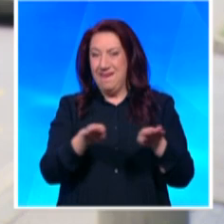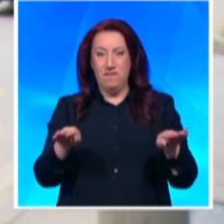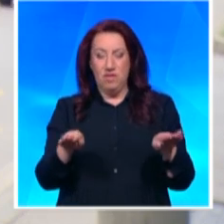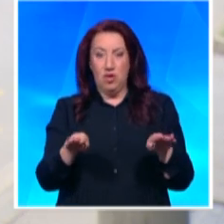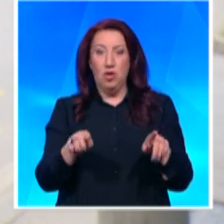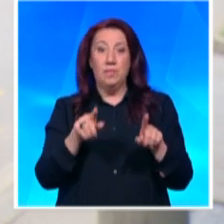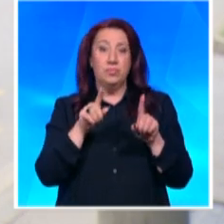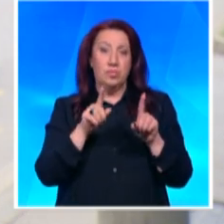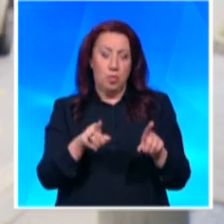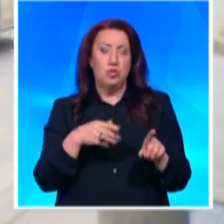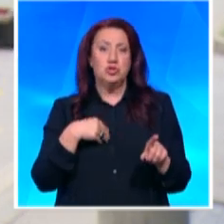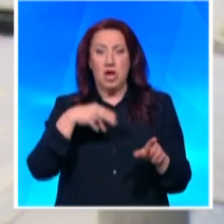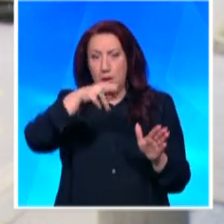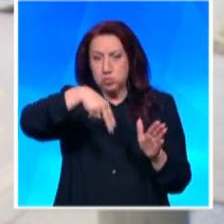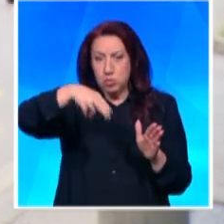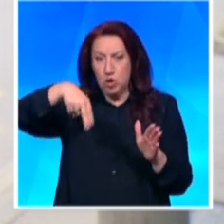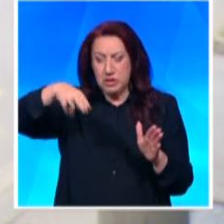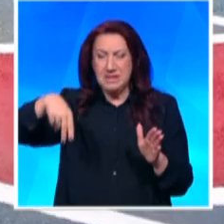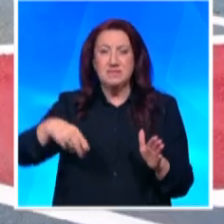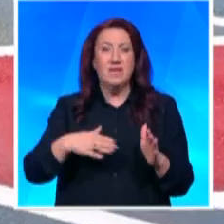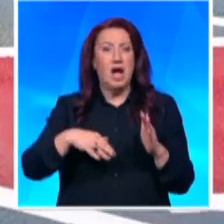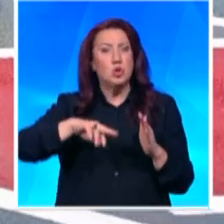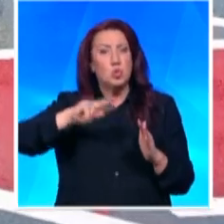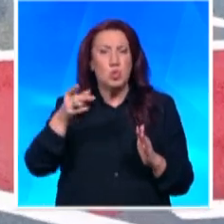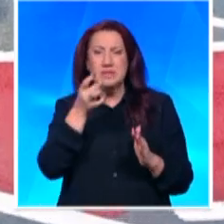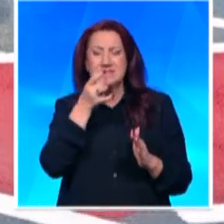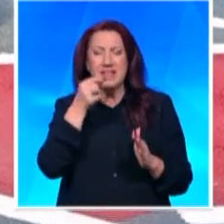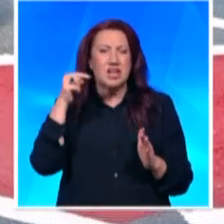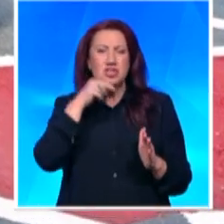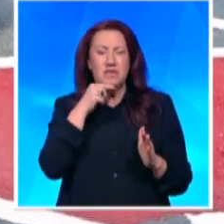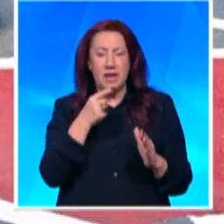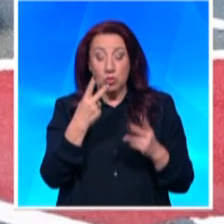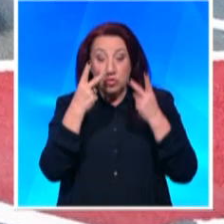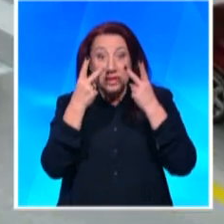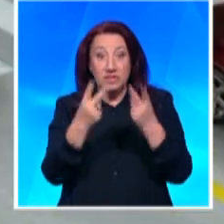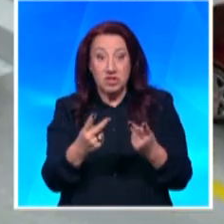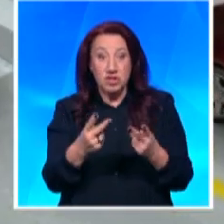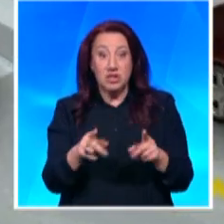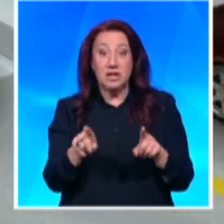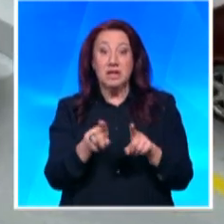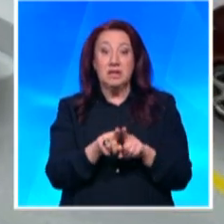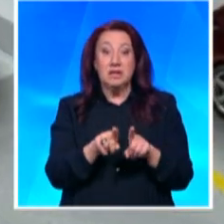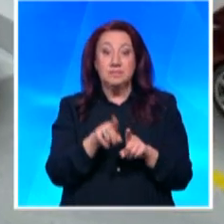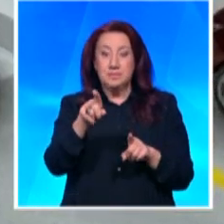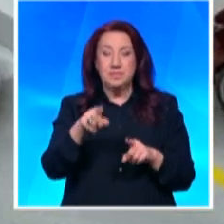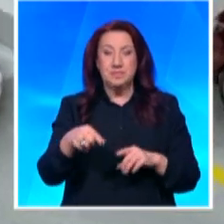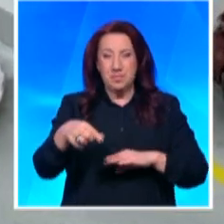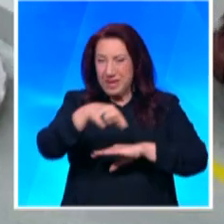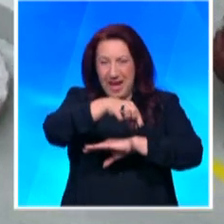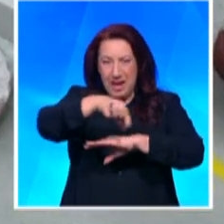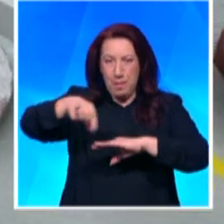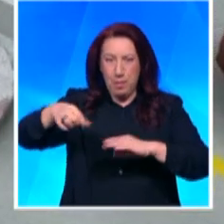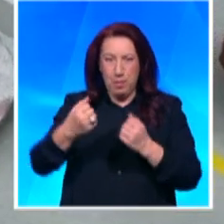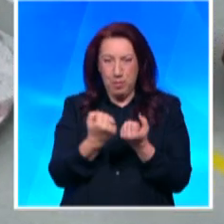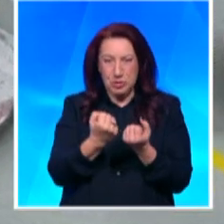може да бъде изпълнено с друг цвят да заостря допълнително вниманието. Острови и скъсени пешеходни пътеки водят до психологически ефект.